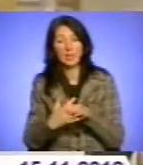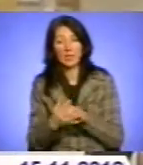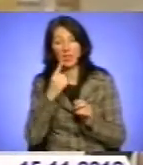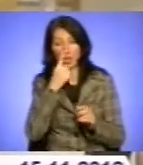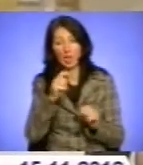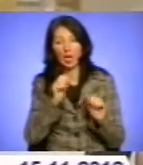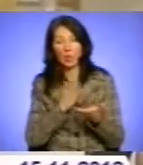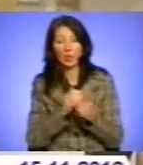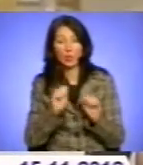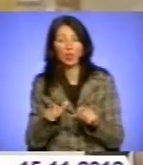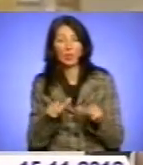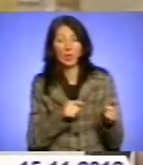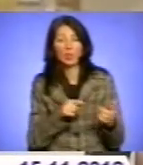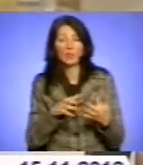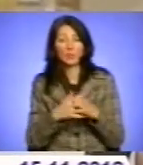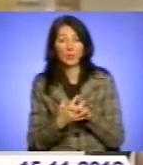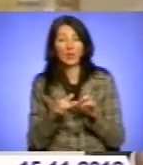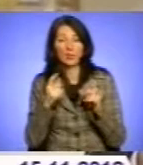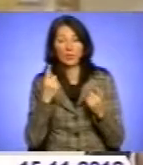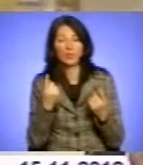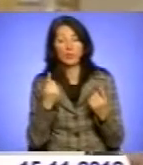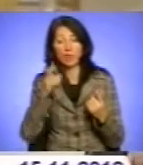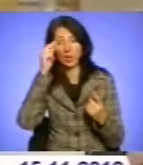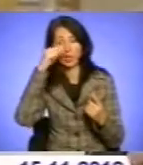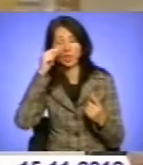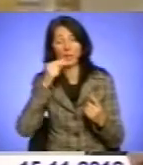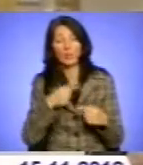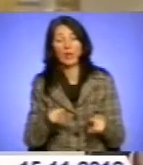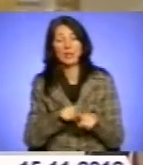малих школах практично неможливо